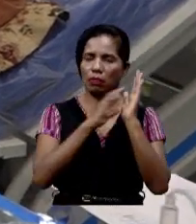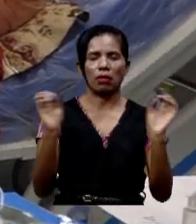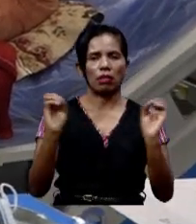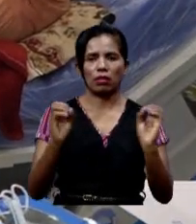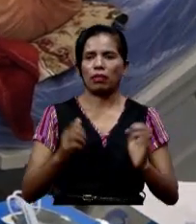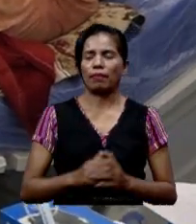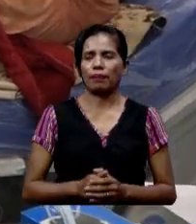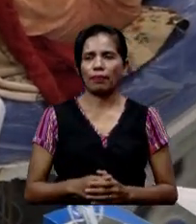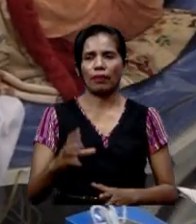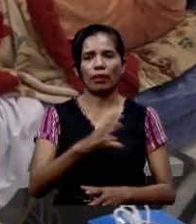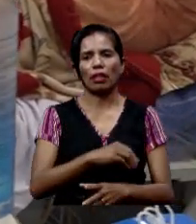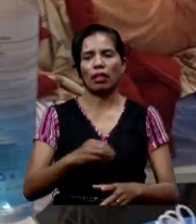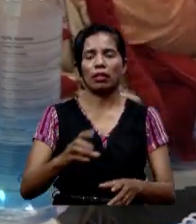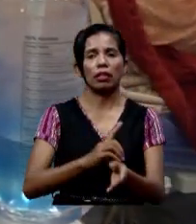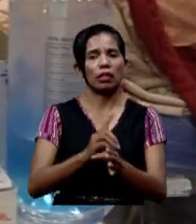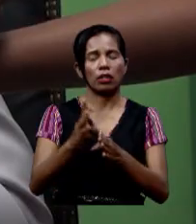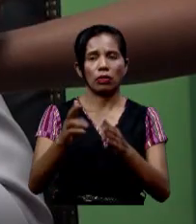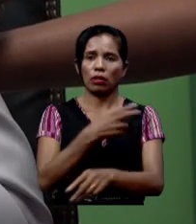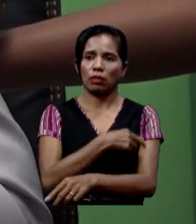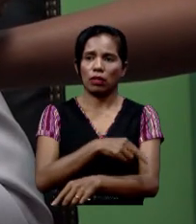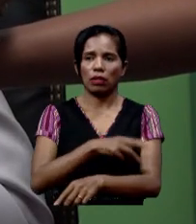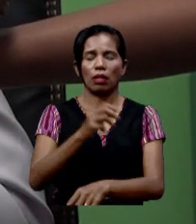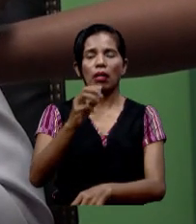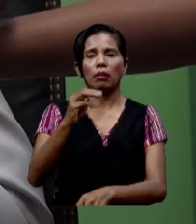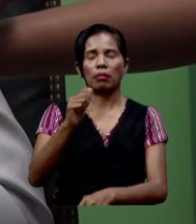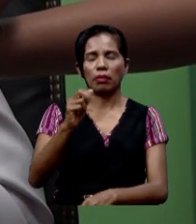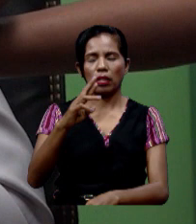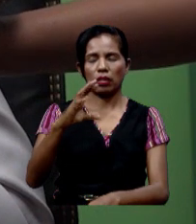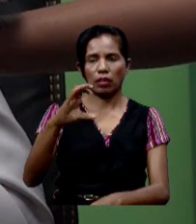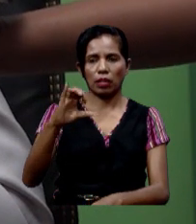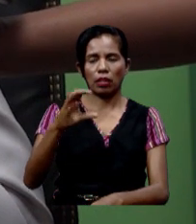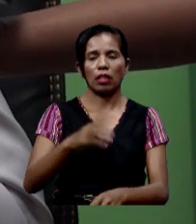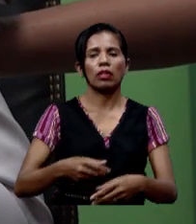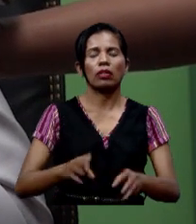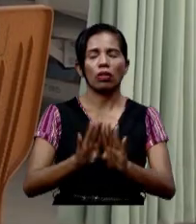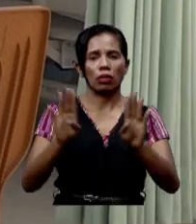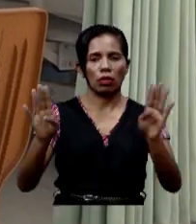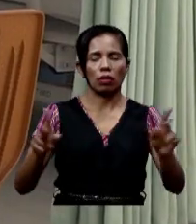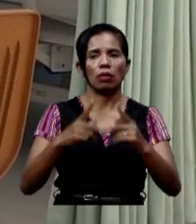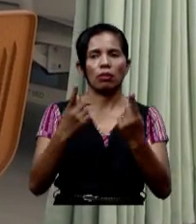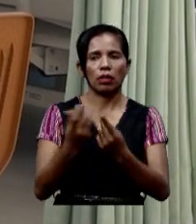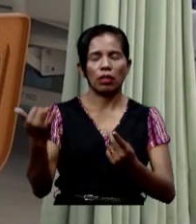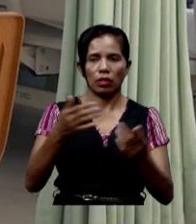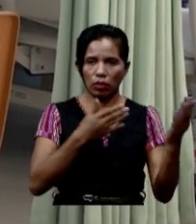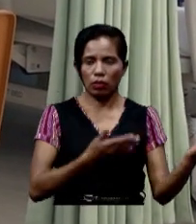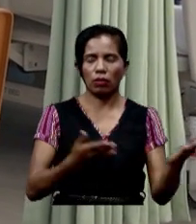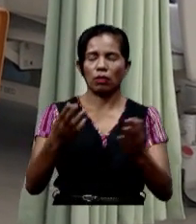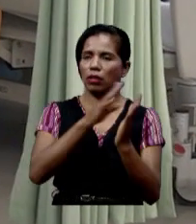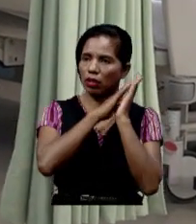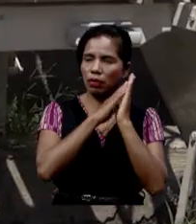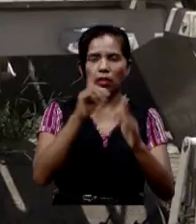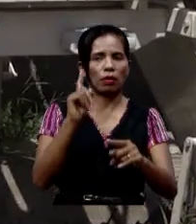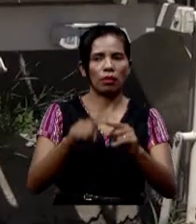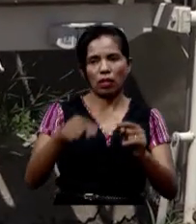clínica hospital nacional Marcelino Correa sira tu loke teneriza saun ba compañía sira uri hatama kama mai bela